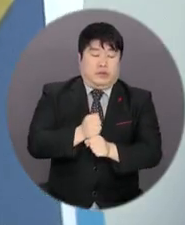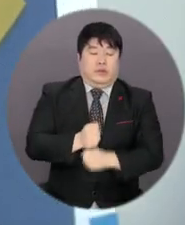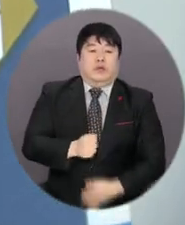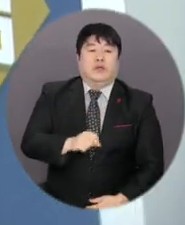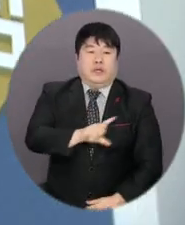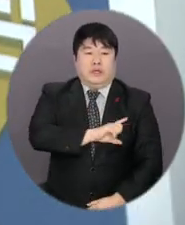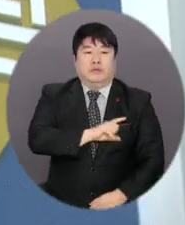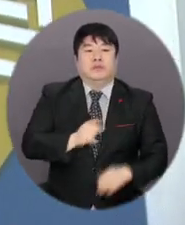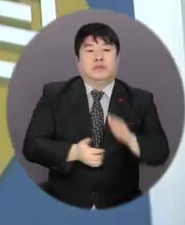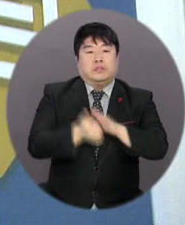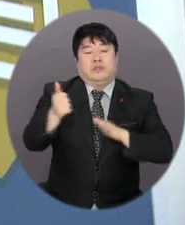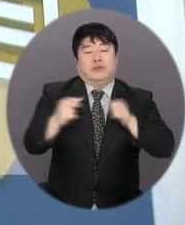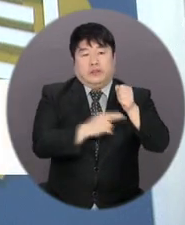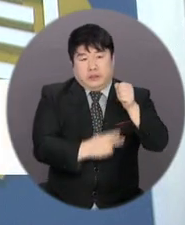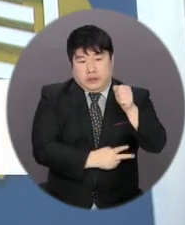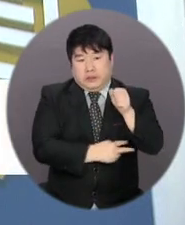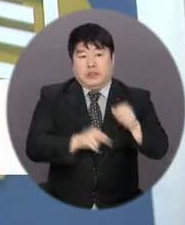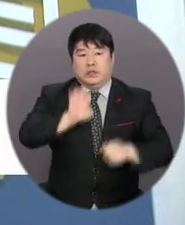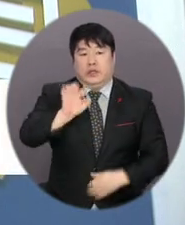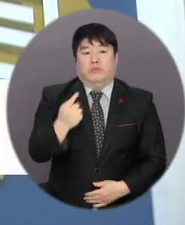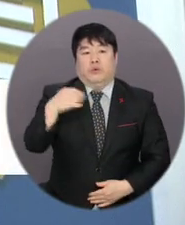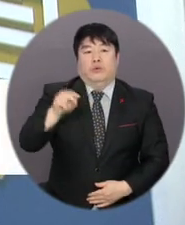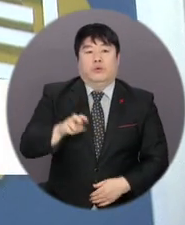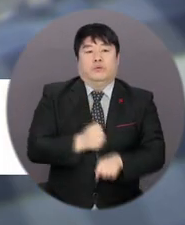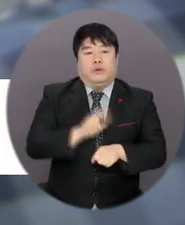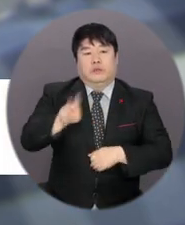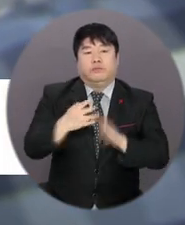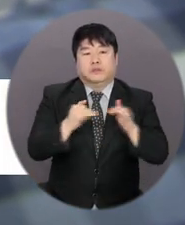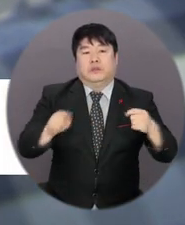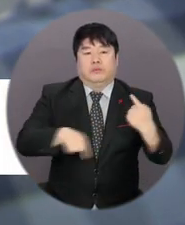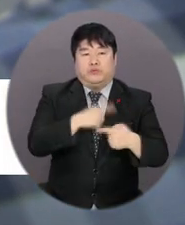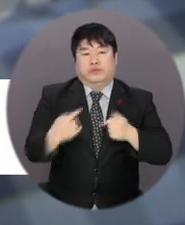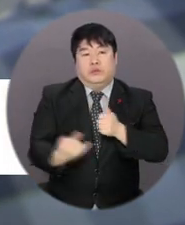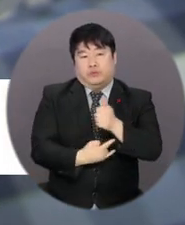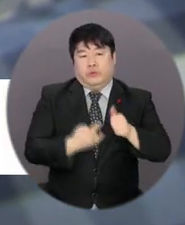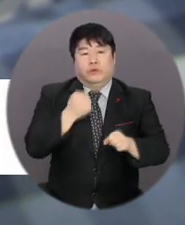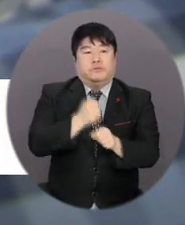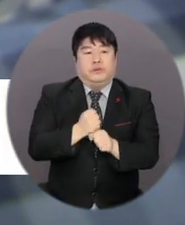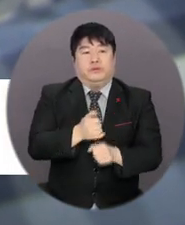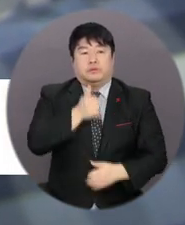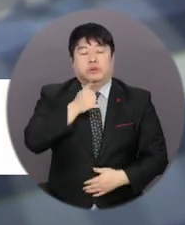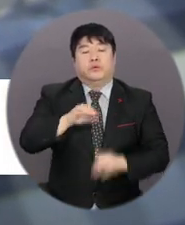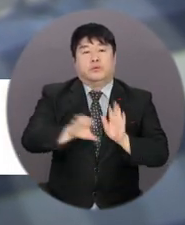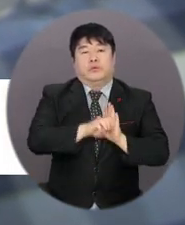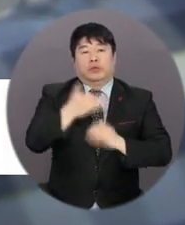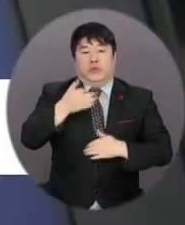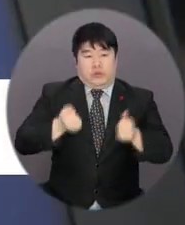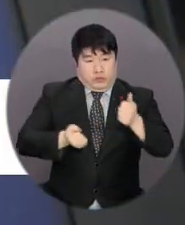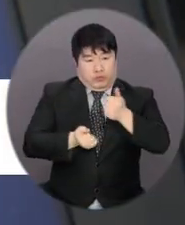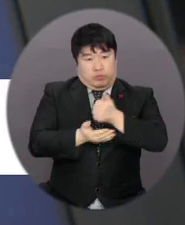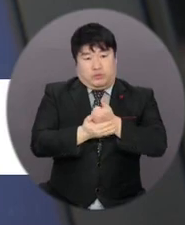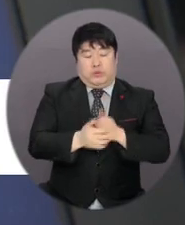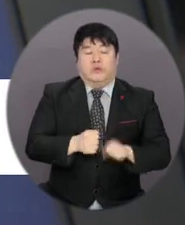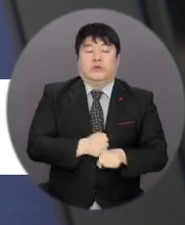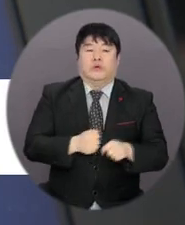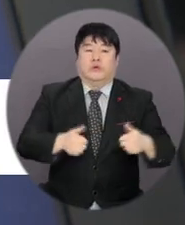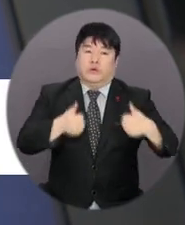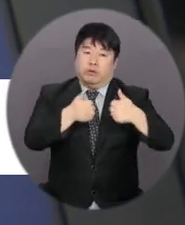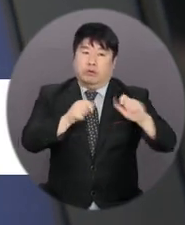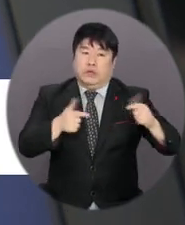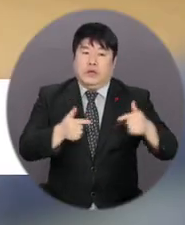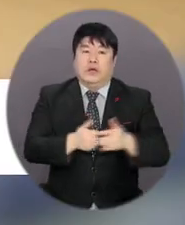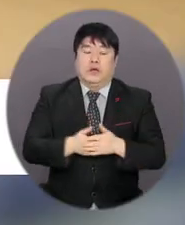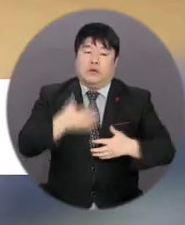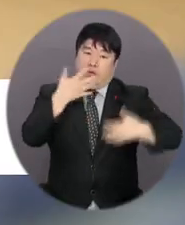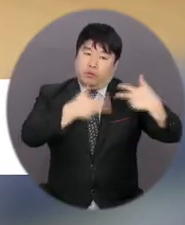명칭은 희망사다리 포럼으로 200여 명의 운영위원들로 구성이 됐습니다. 코로나19 영향으로 비대면 출범식을 가진